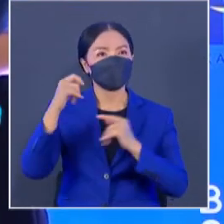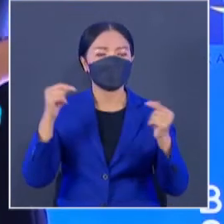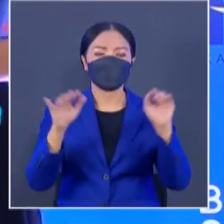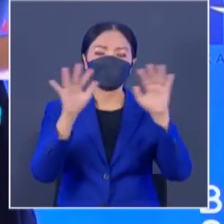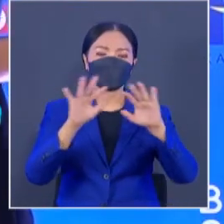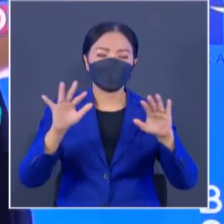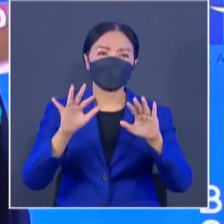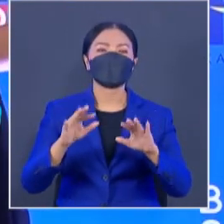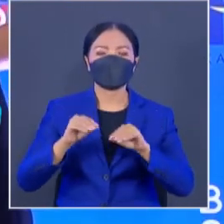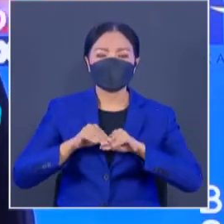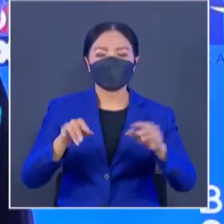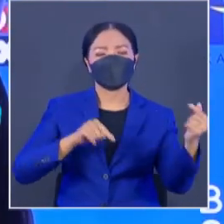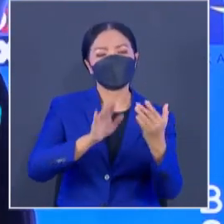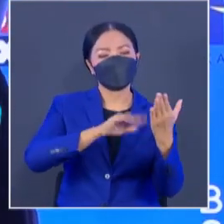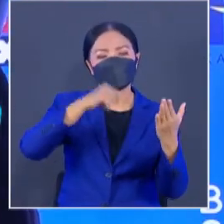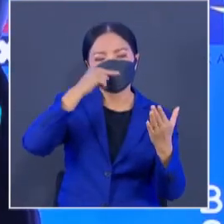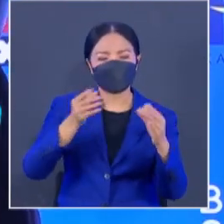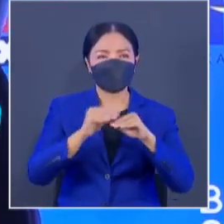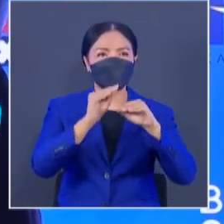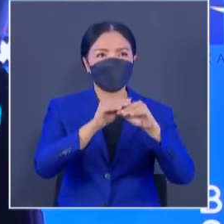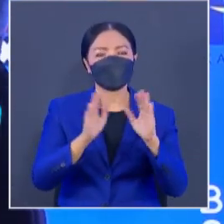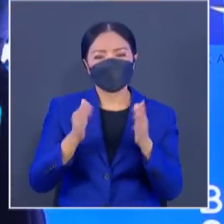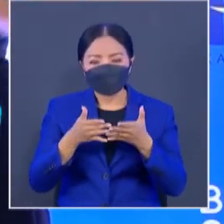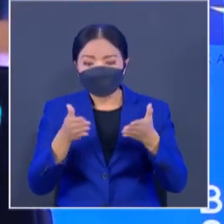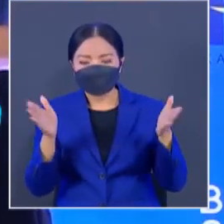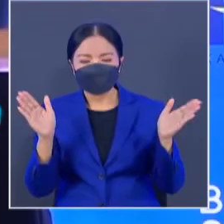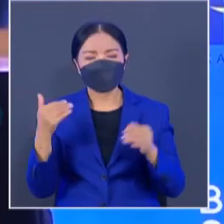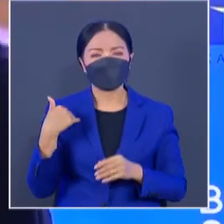ลงหนังไทยเยอะมากขึ้นเราทำให้คนจะได้เปิดกว้างม